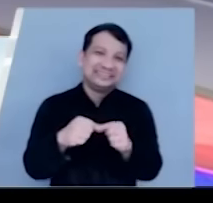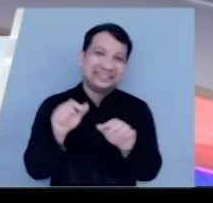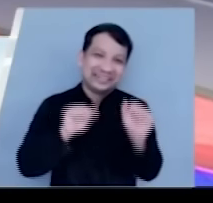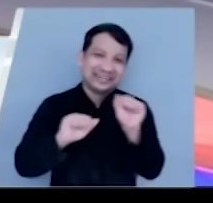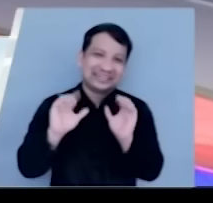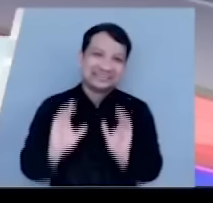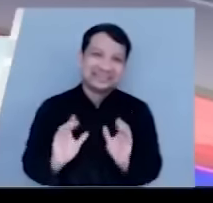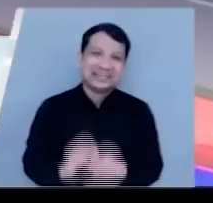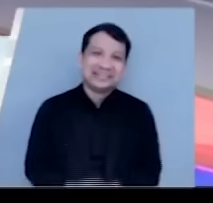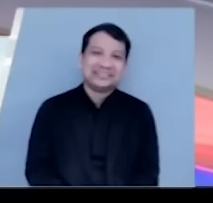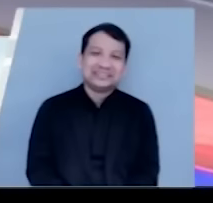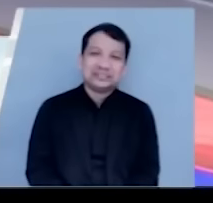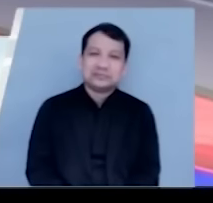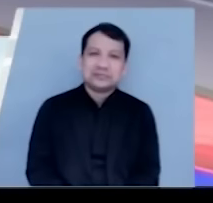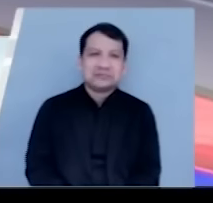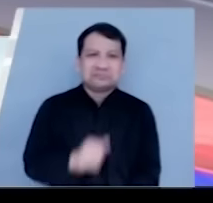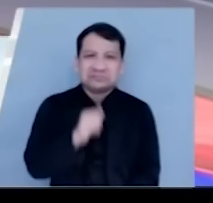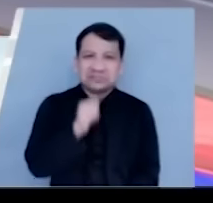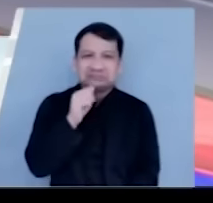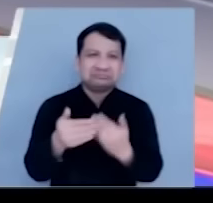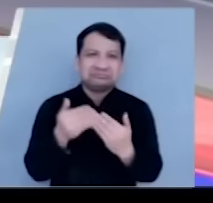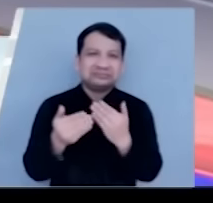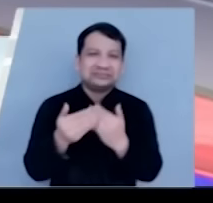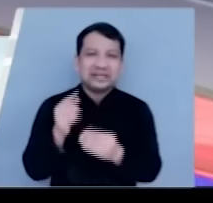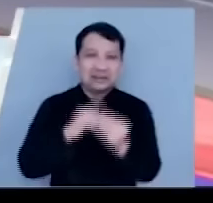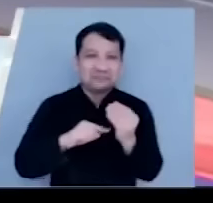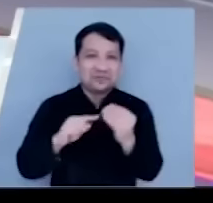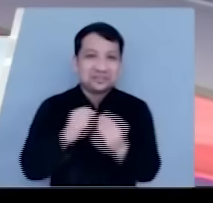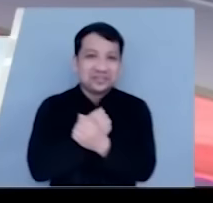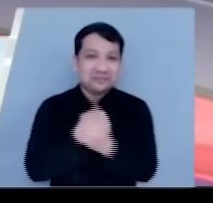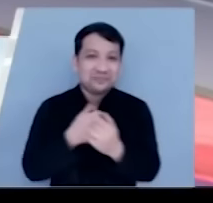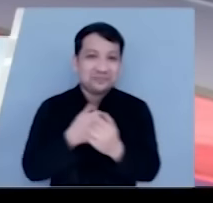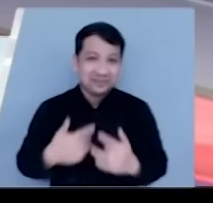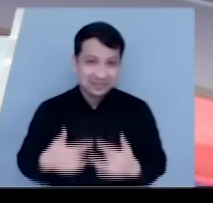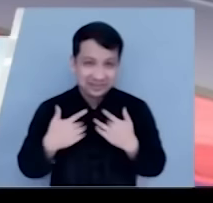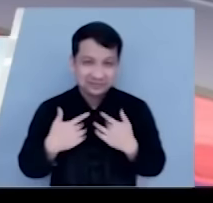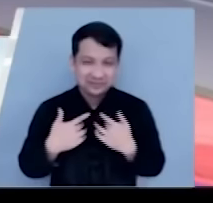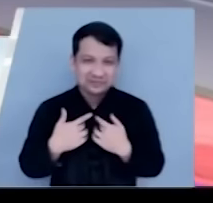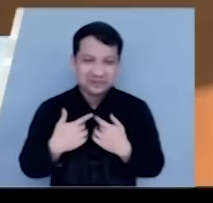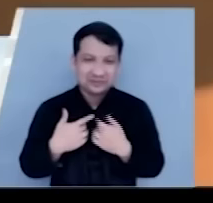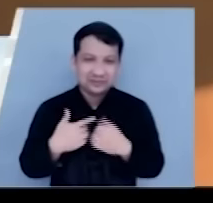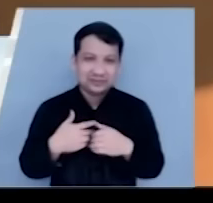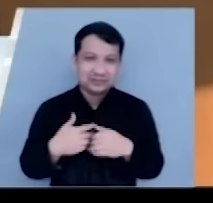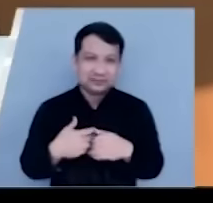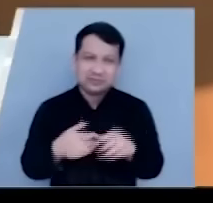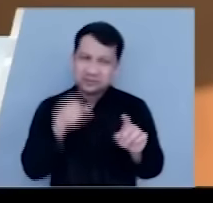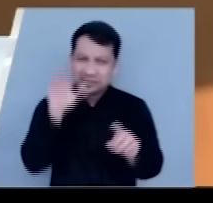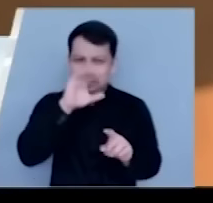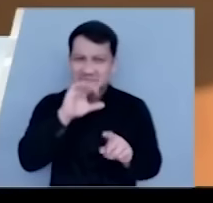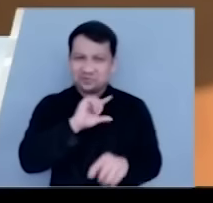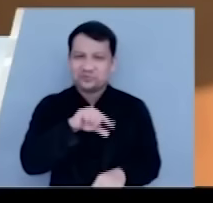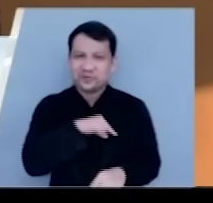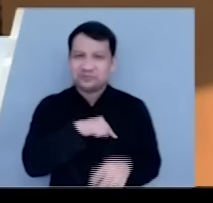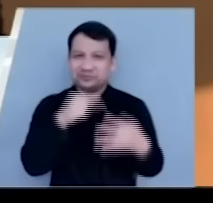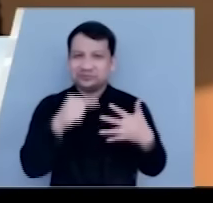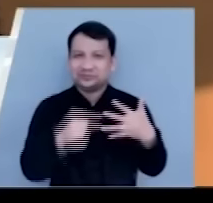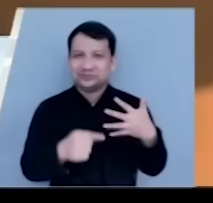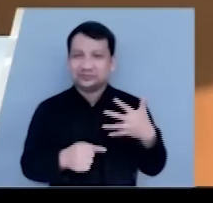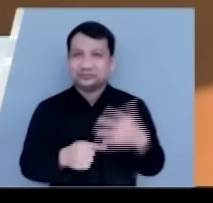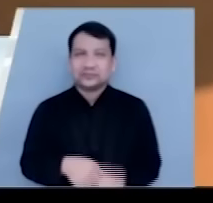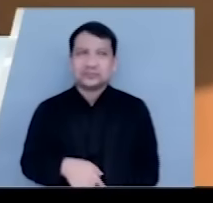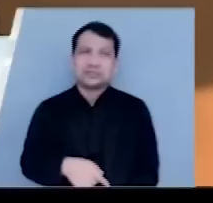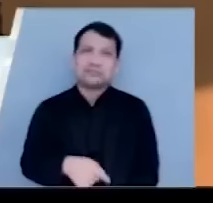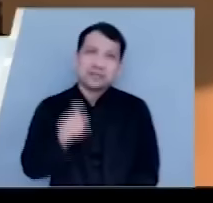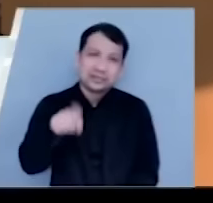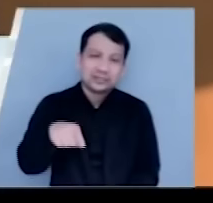Hindi raw nagmamadali si Jill pagdating sa love life na may hinahanap na qualities. Siyempre, God-fearing.